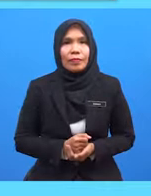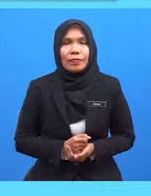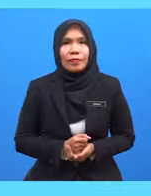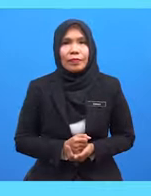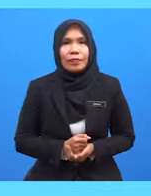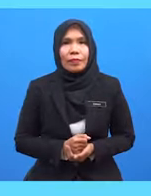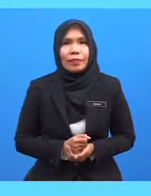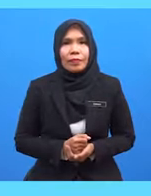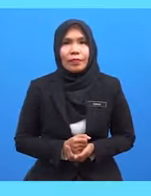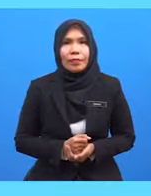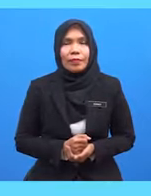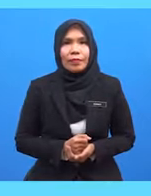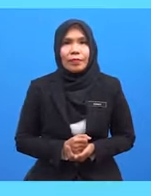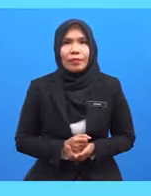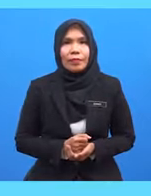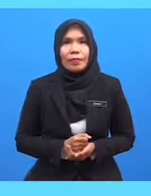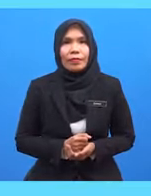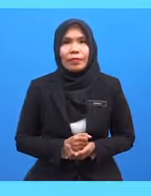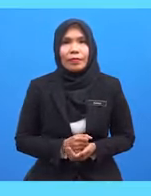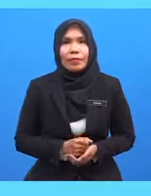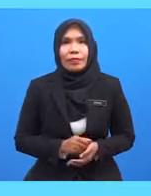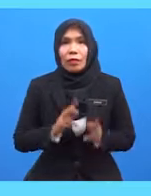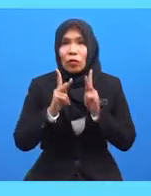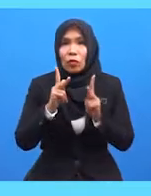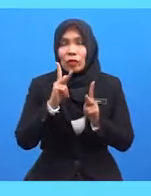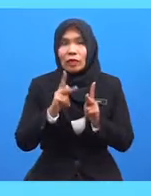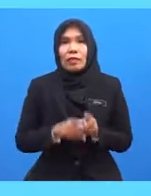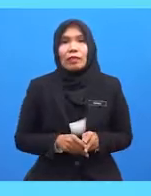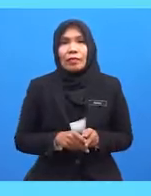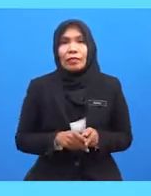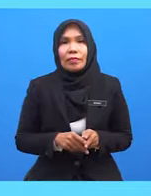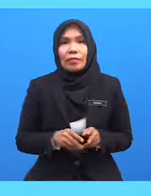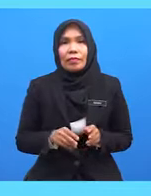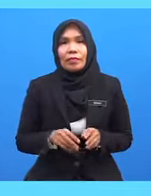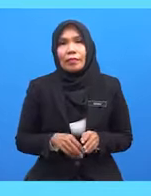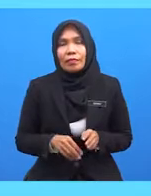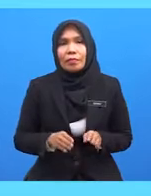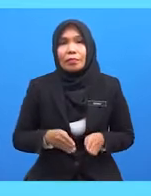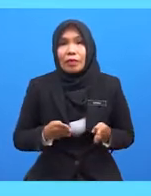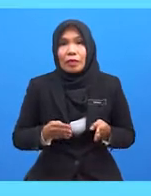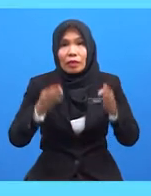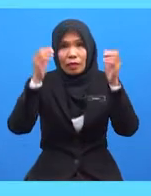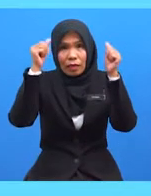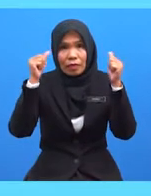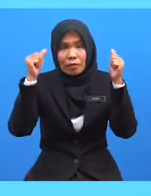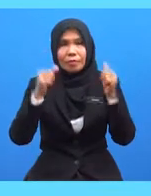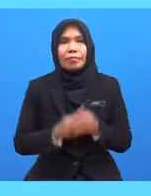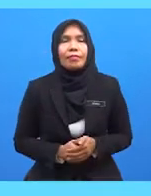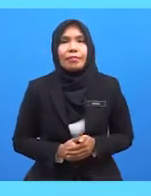sebagainya. Antara kosakata bahasa Arab yang telah meresap dalam bahasa Melayu ialah hal-hal